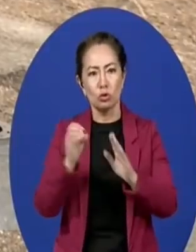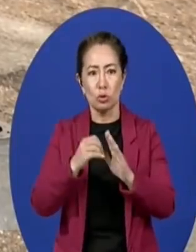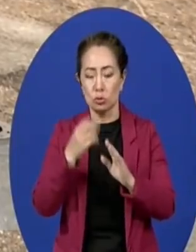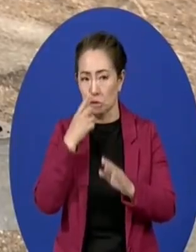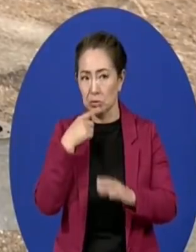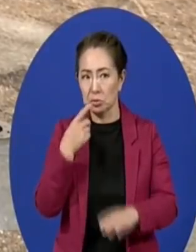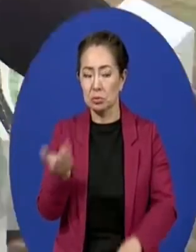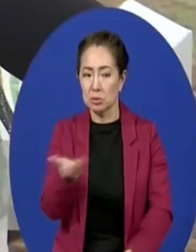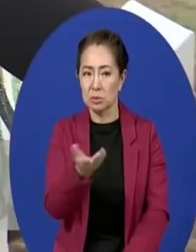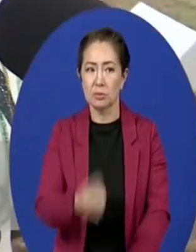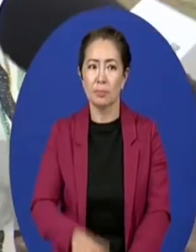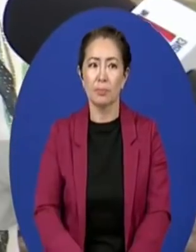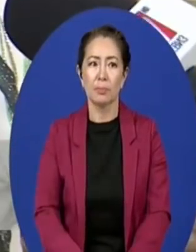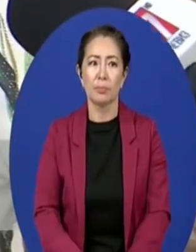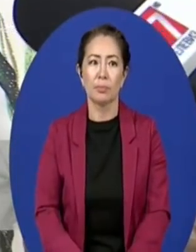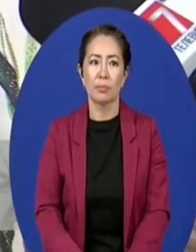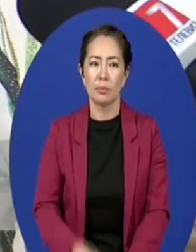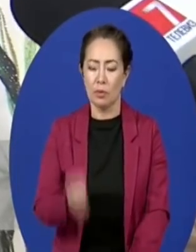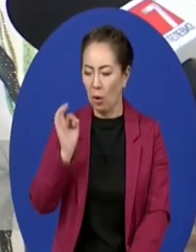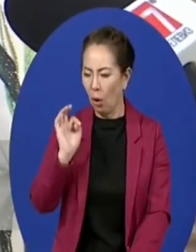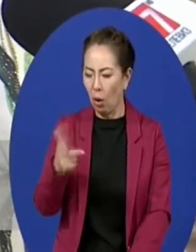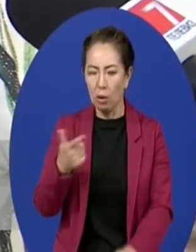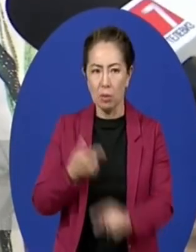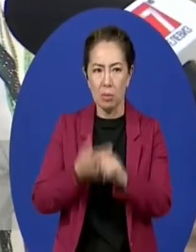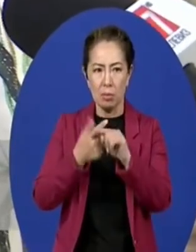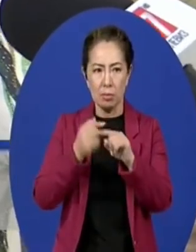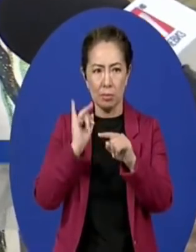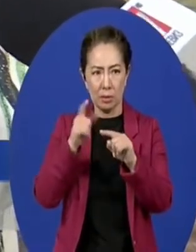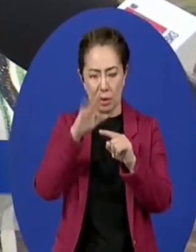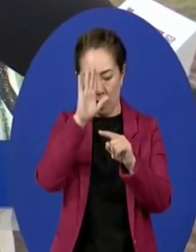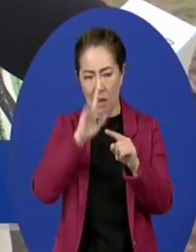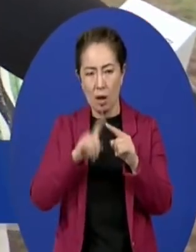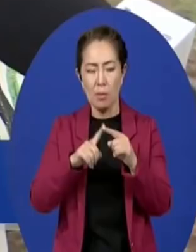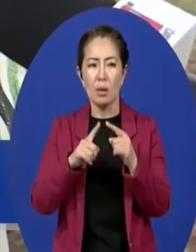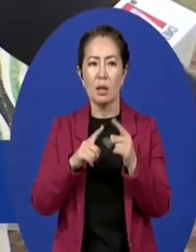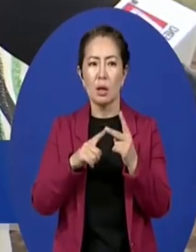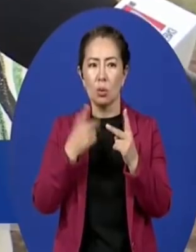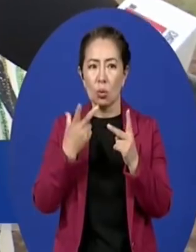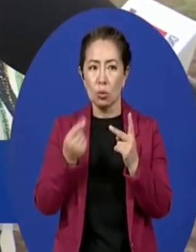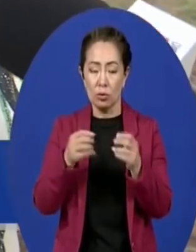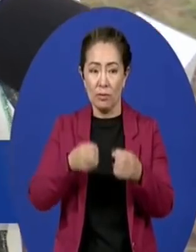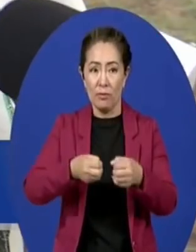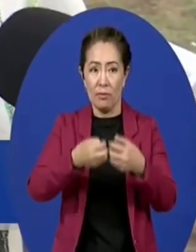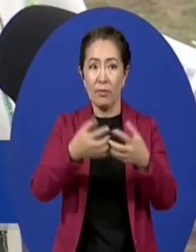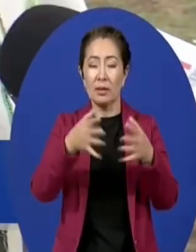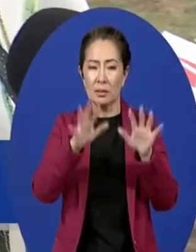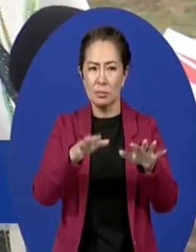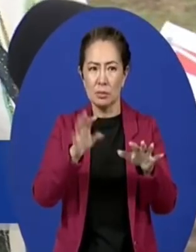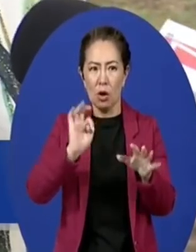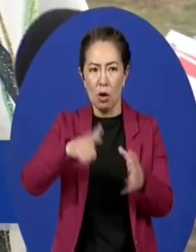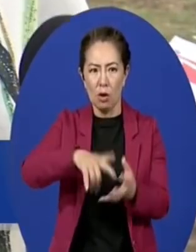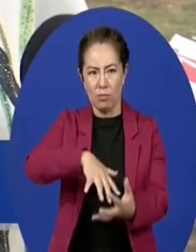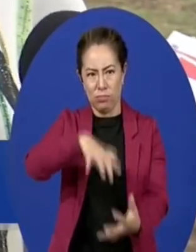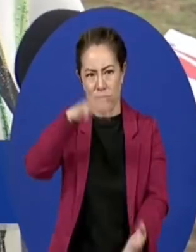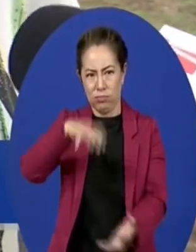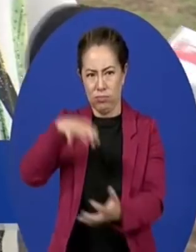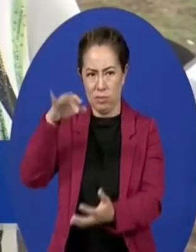гэлээ. Хог шорон дийлдэхгүй бүр амар бол яг үндсэндээ бол тавхины дараа бол энэ хог бол амар